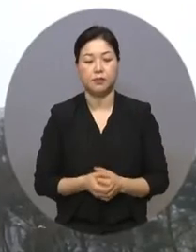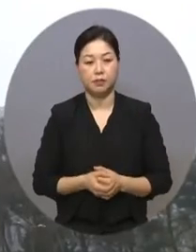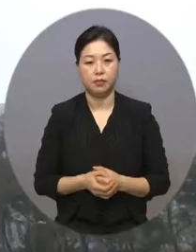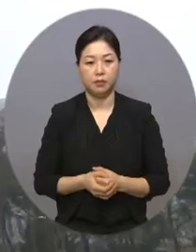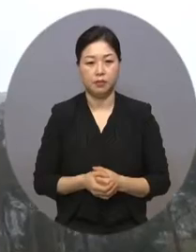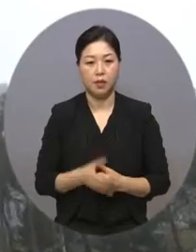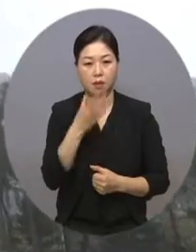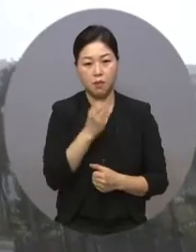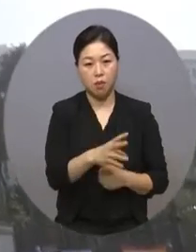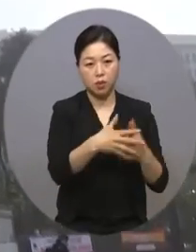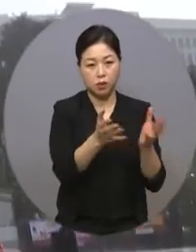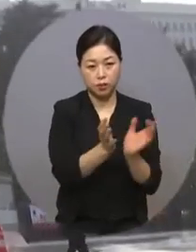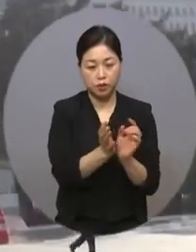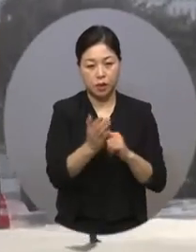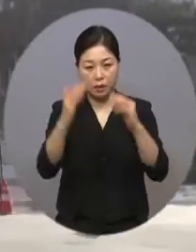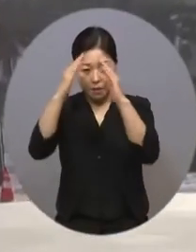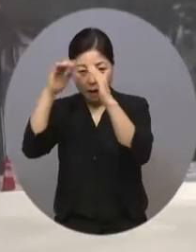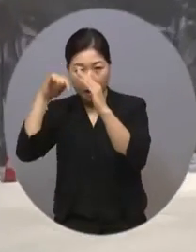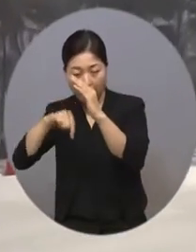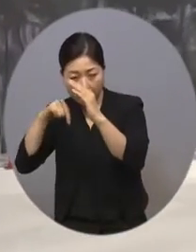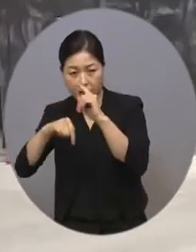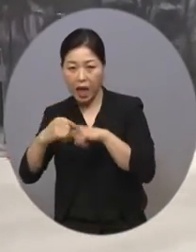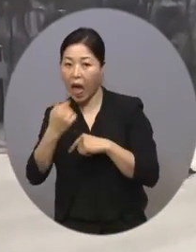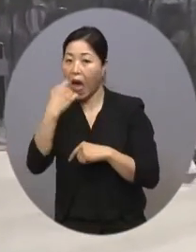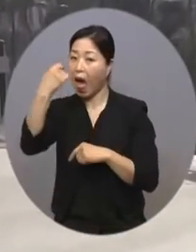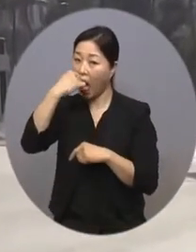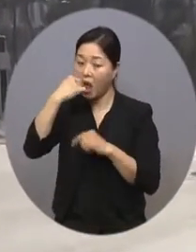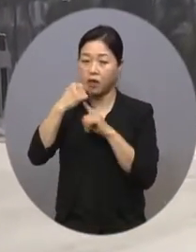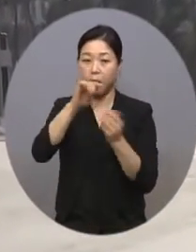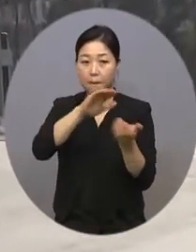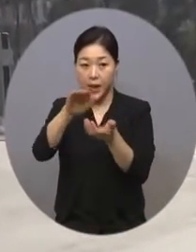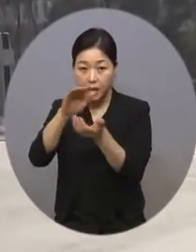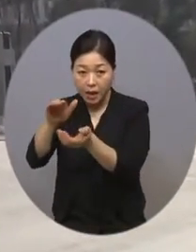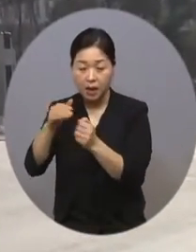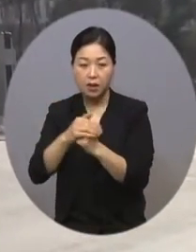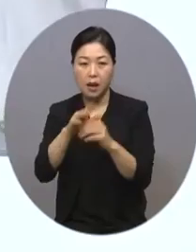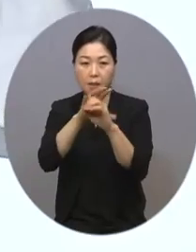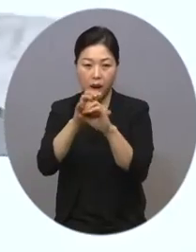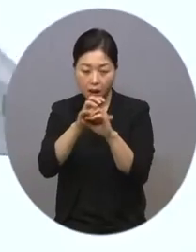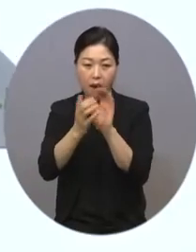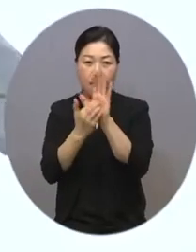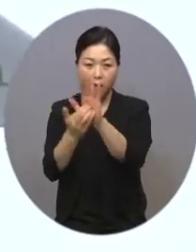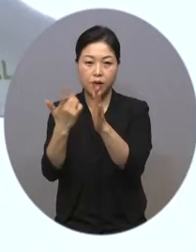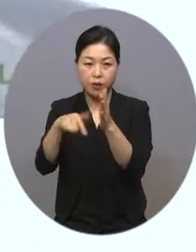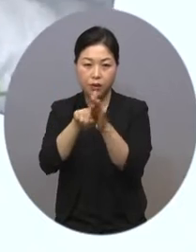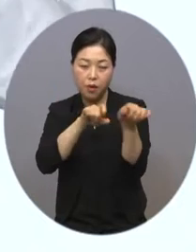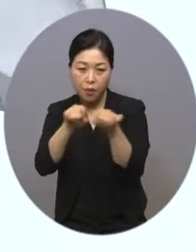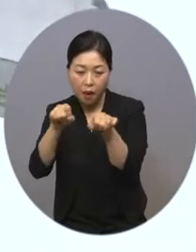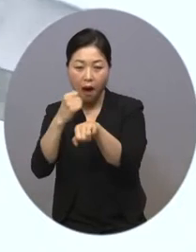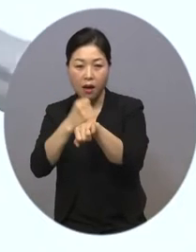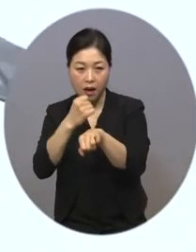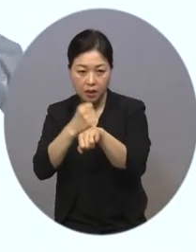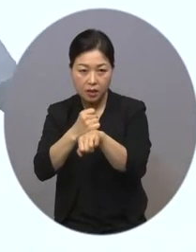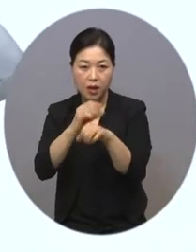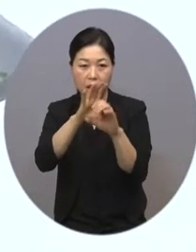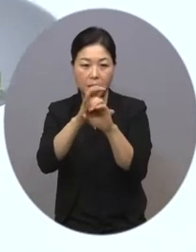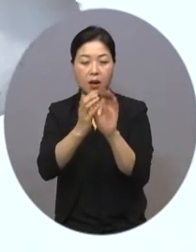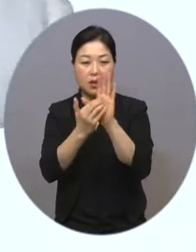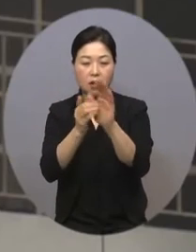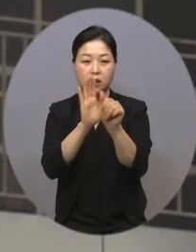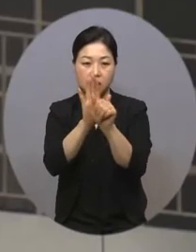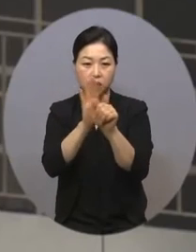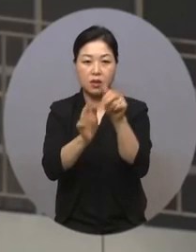보건복지부가 재택 치료 키트와 배달 등 강력 현장을 지원하는 노인일자리 방역 찌 원 사업단 을